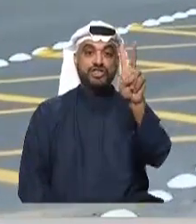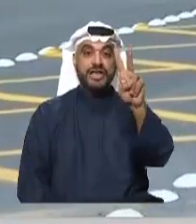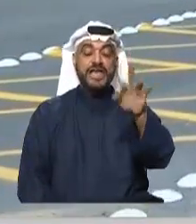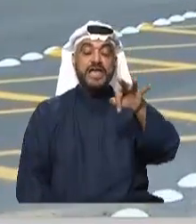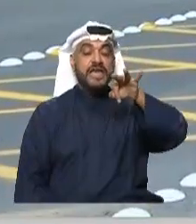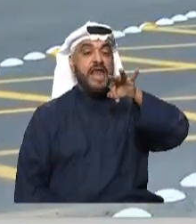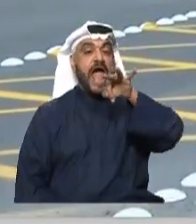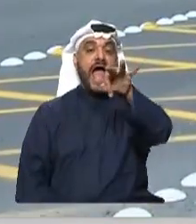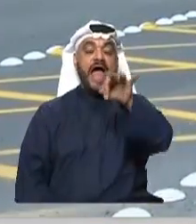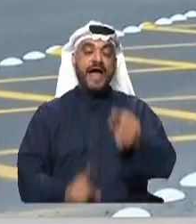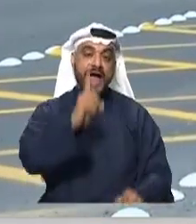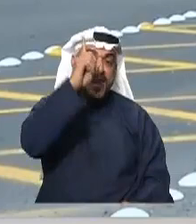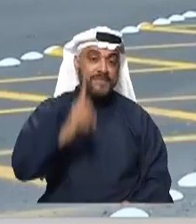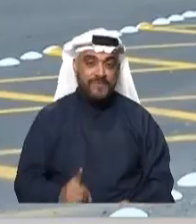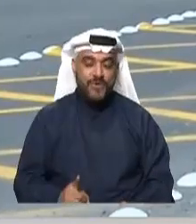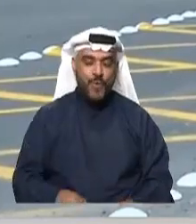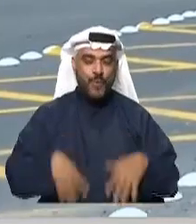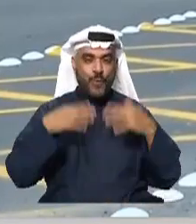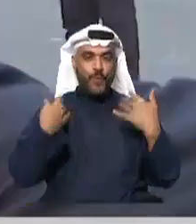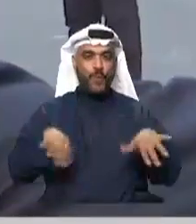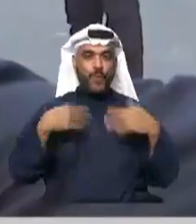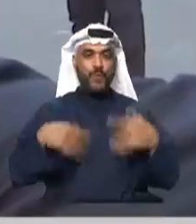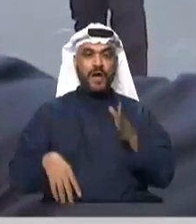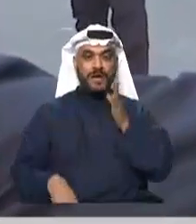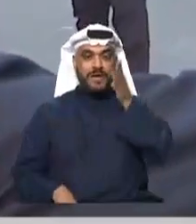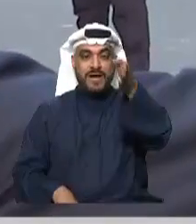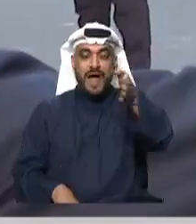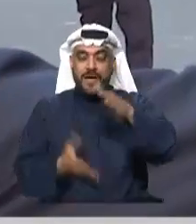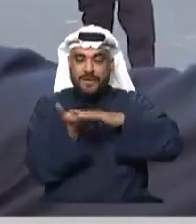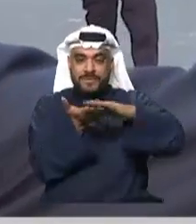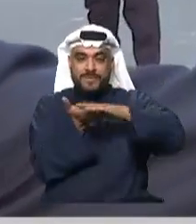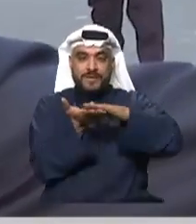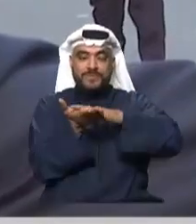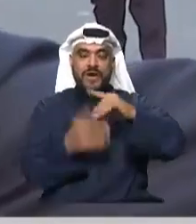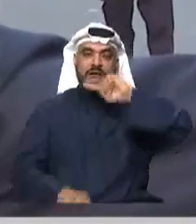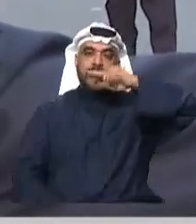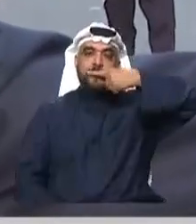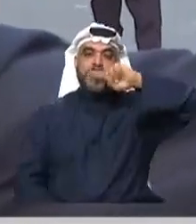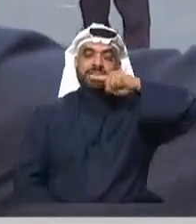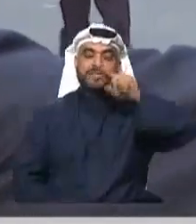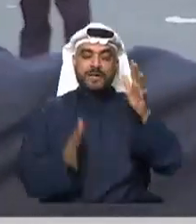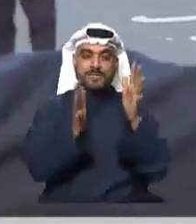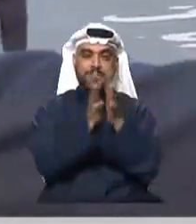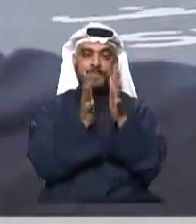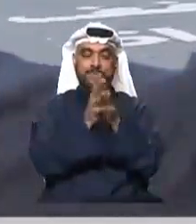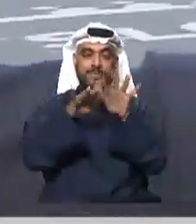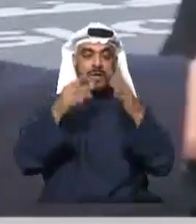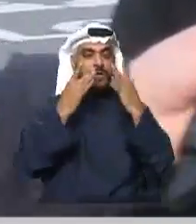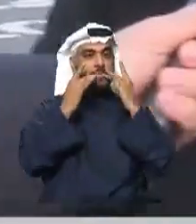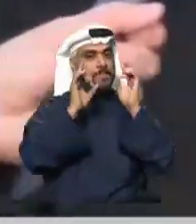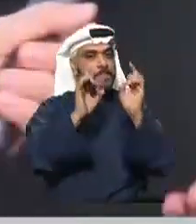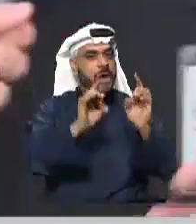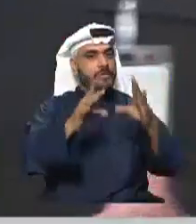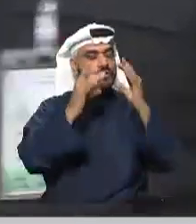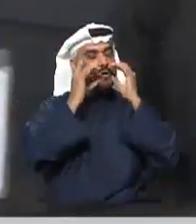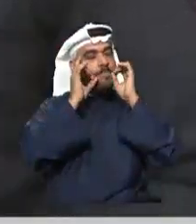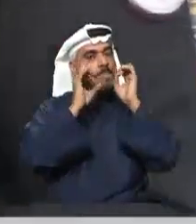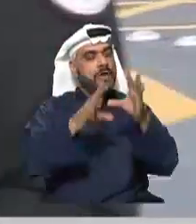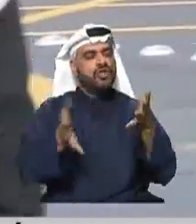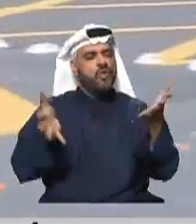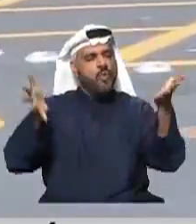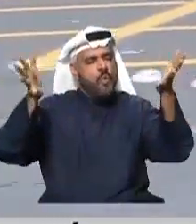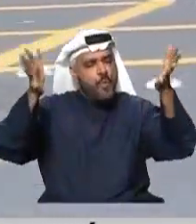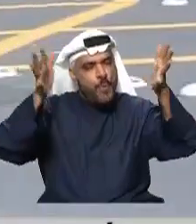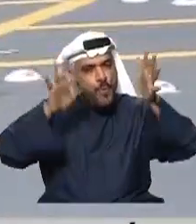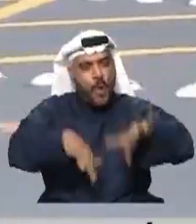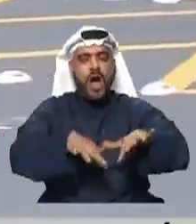عن اليوم بالذات مثل ما تشوفون الوضع عندنا في المنفذ همم همم ما شاء الله تبارك الرحمن قبال جماهيري